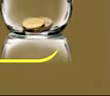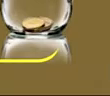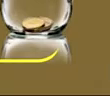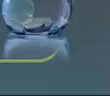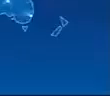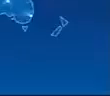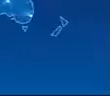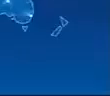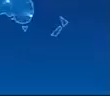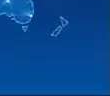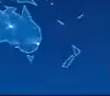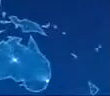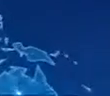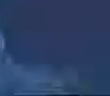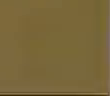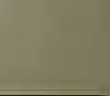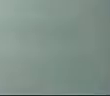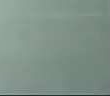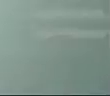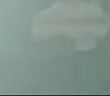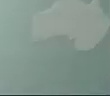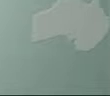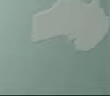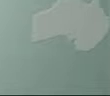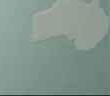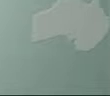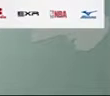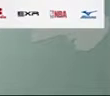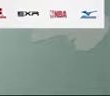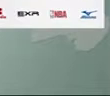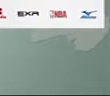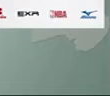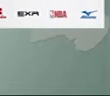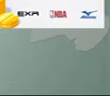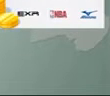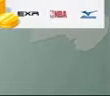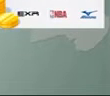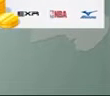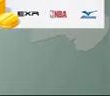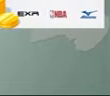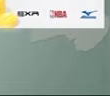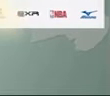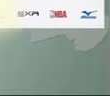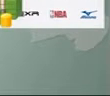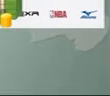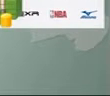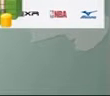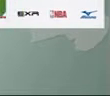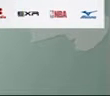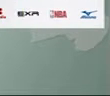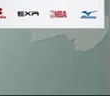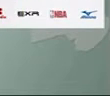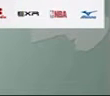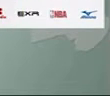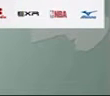ifodalaydi. Investitsiyaning kirib kelishi o'z-o'zidan ijtimoiy sohani ham rivojlanishiga hissa qo'shadi. Bugungi